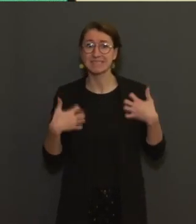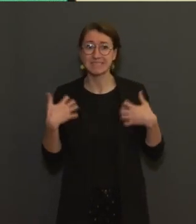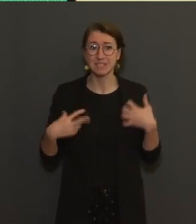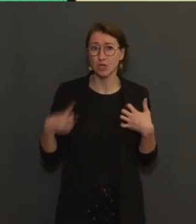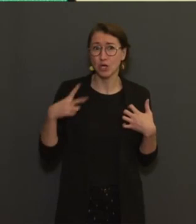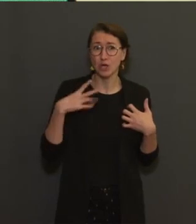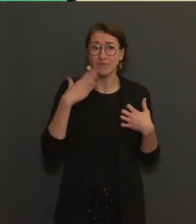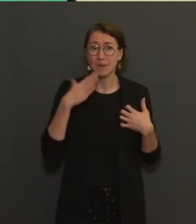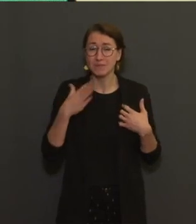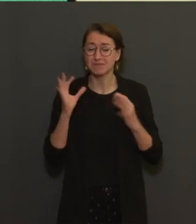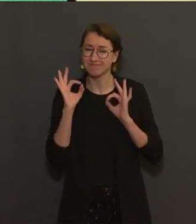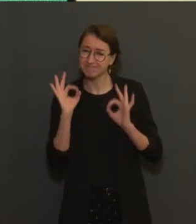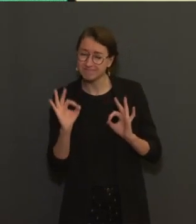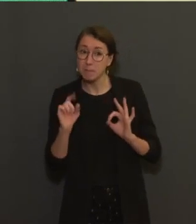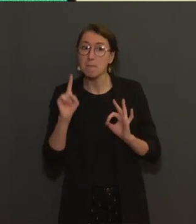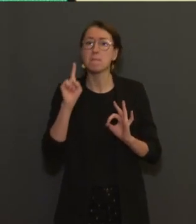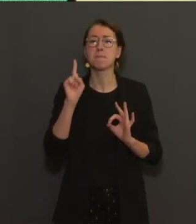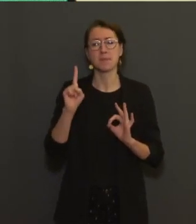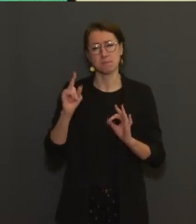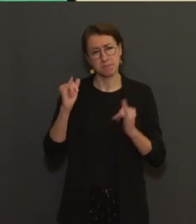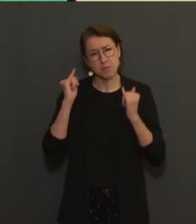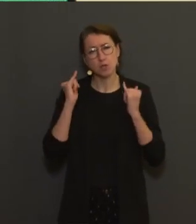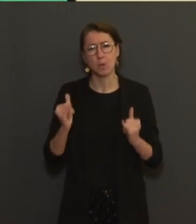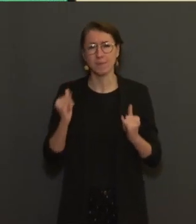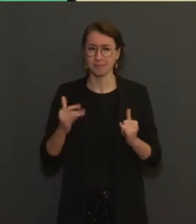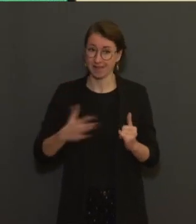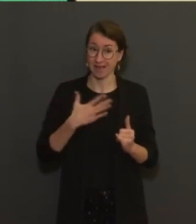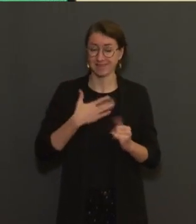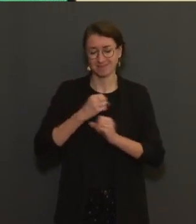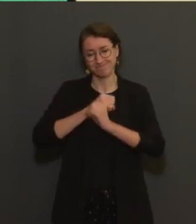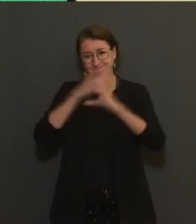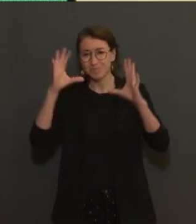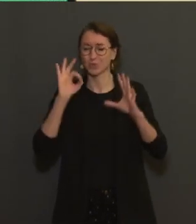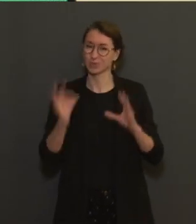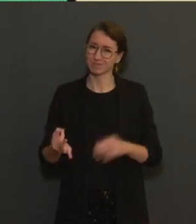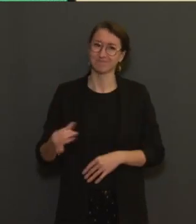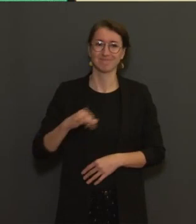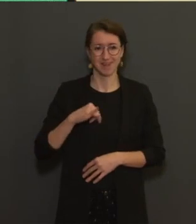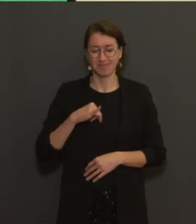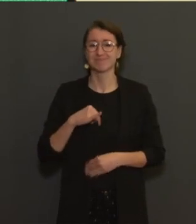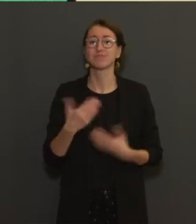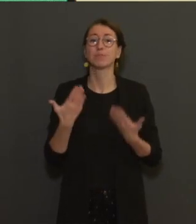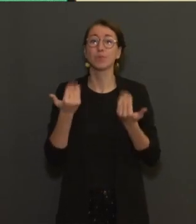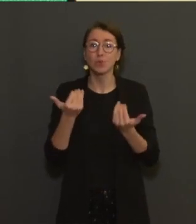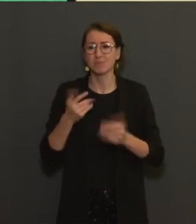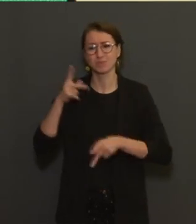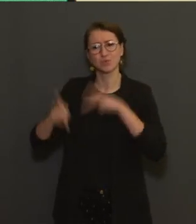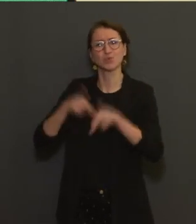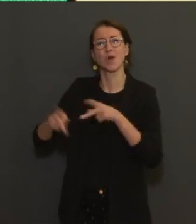que la situation est toujours préoccupante et que, par exemple, le nombre de patients en soins intensifs va continuer à augmenter dans les prochains